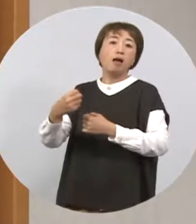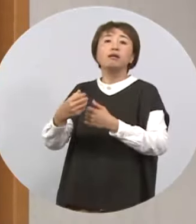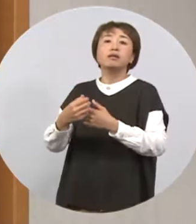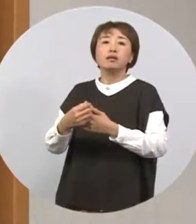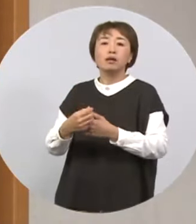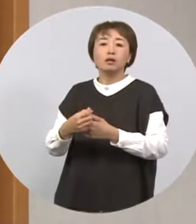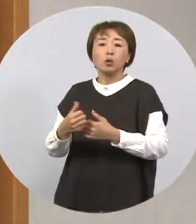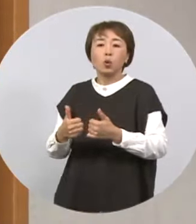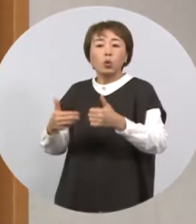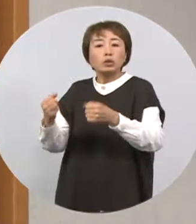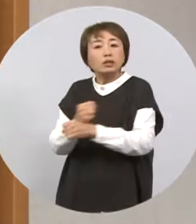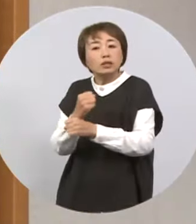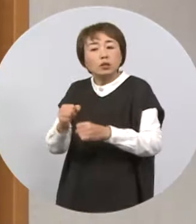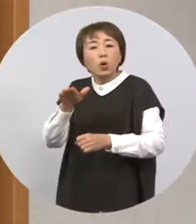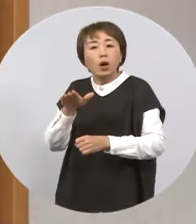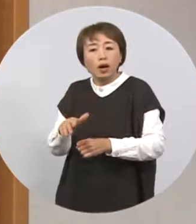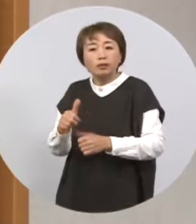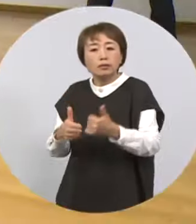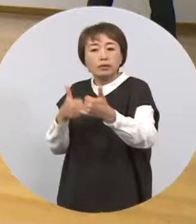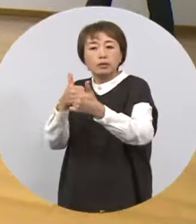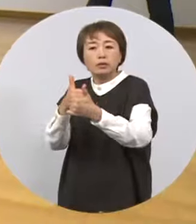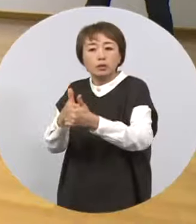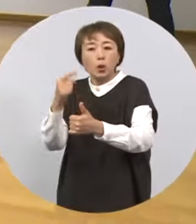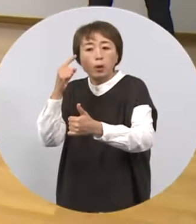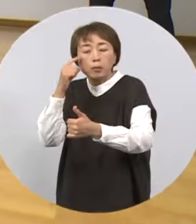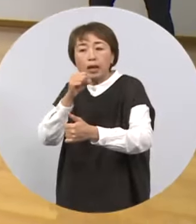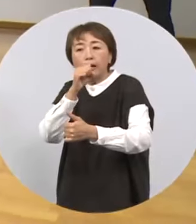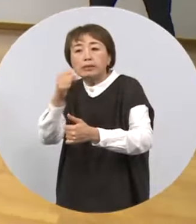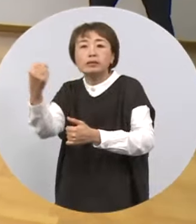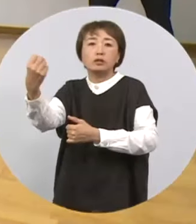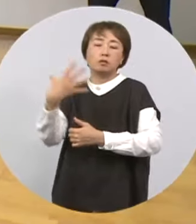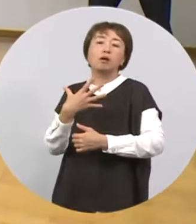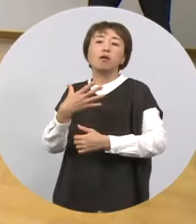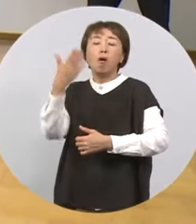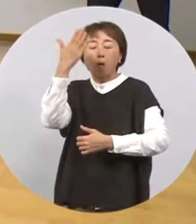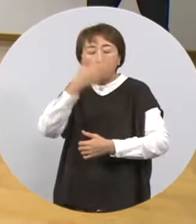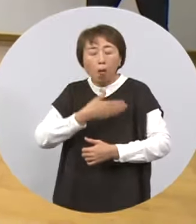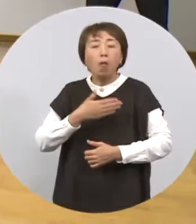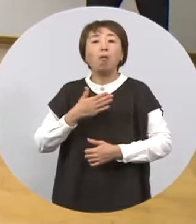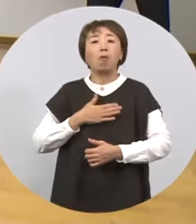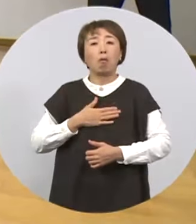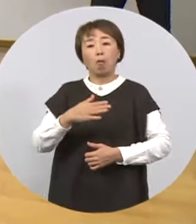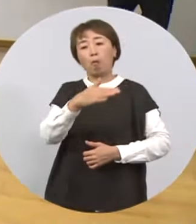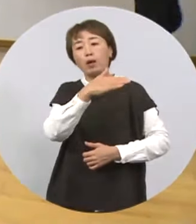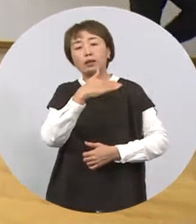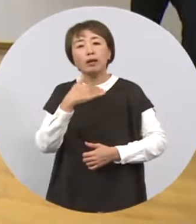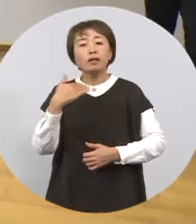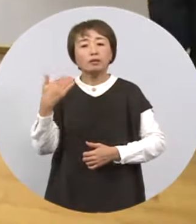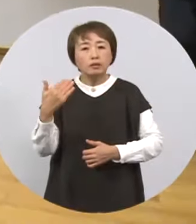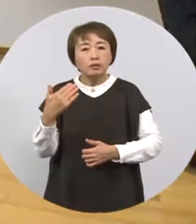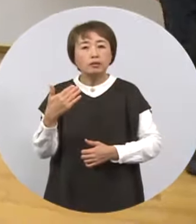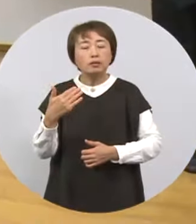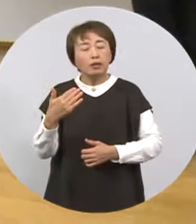挑戦してみたらというふうにお声掛けしてもらって、で私たち自身もま